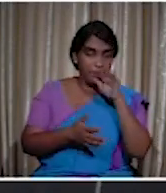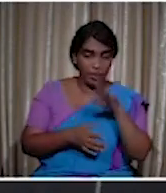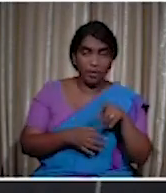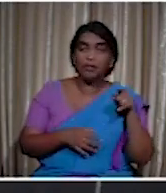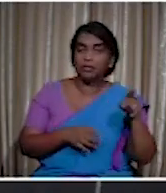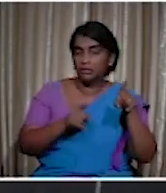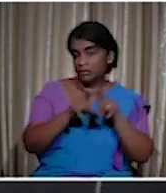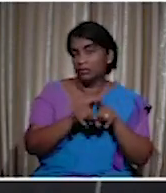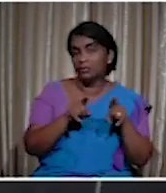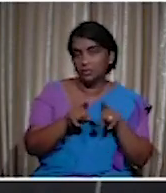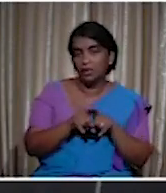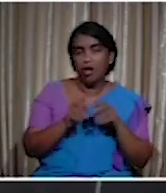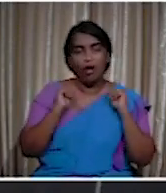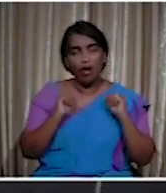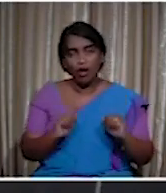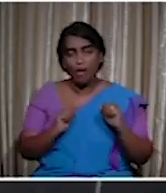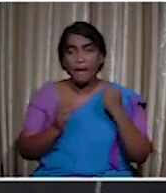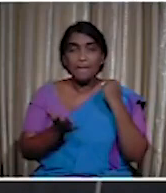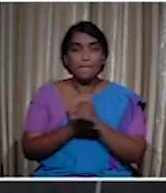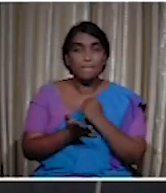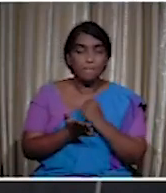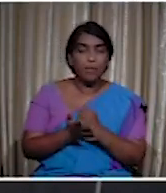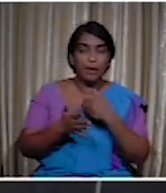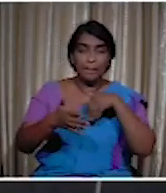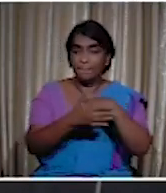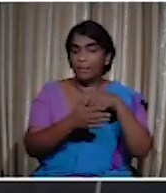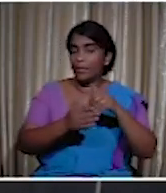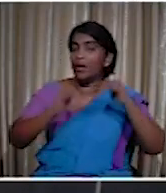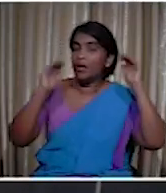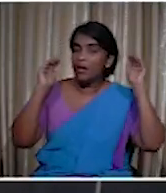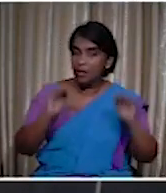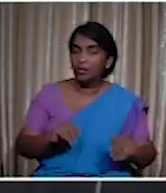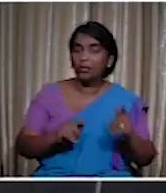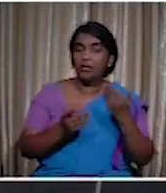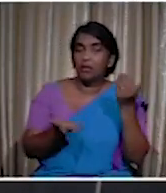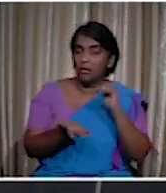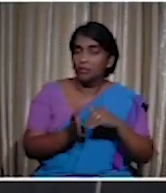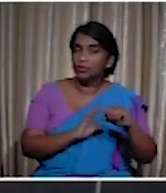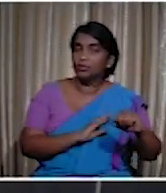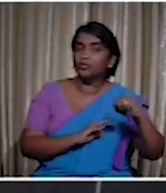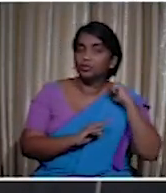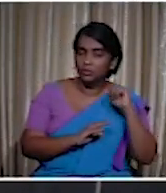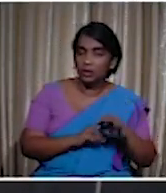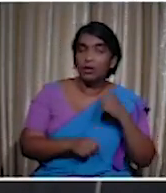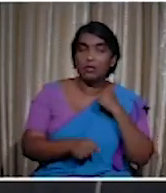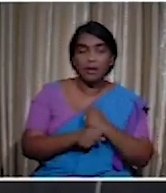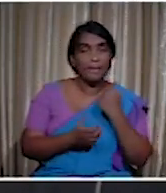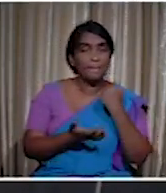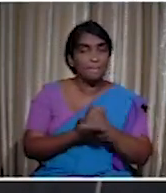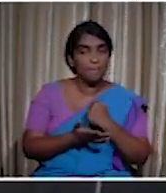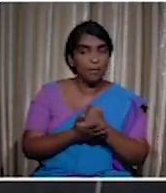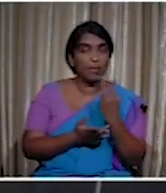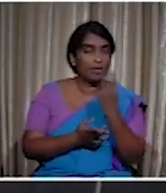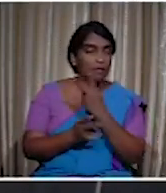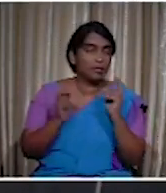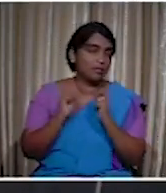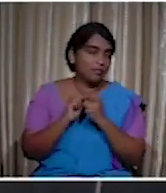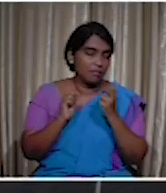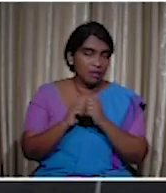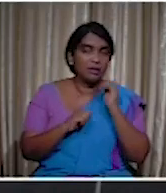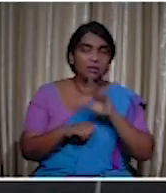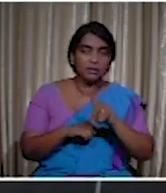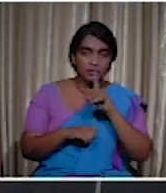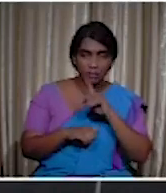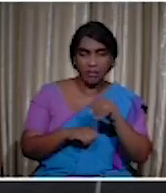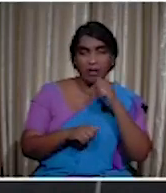ඒ නිසා අපි කොහොමද මේ බැංකු වලට තියෙන පීඩනේ අඩු කරලා මේවා නැවත ශක්තිමත් කරන්නේ? රාජ්‍ය බැංකු දෙක බැටකනවායි කියලා කිව්වා.